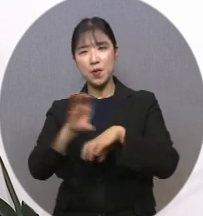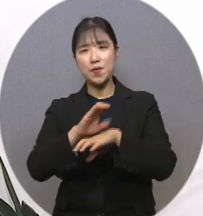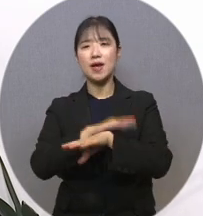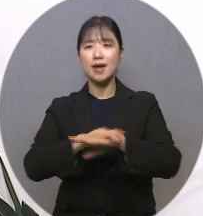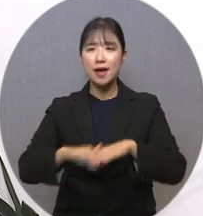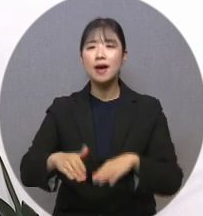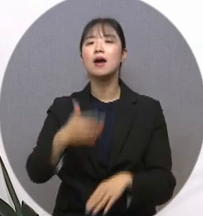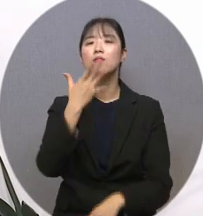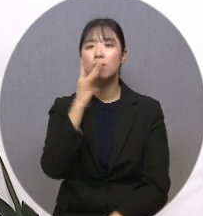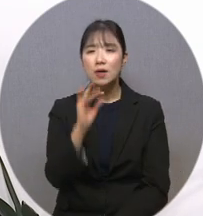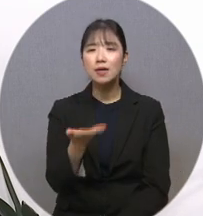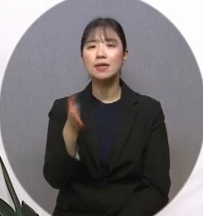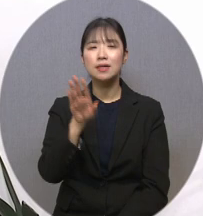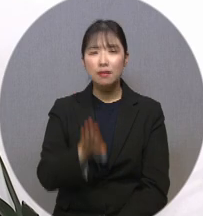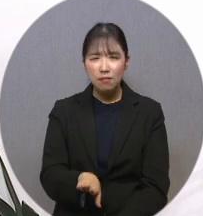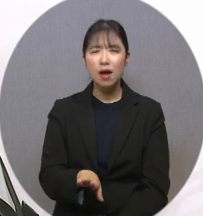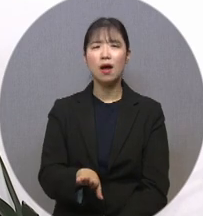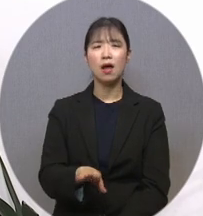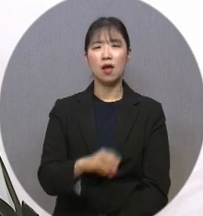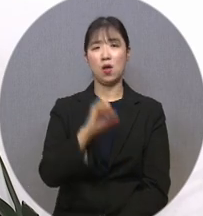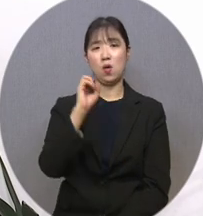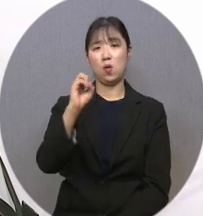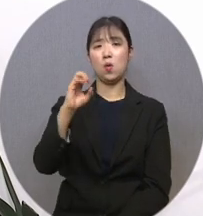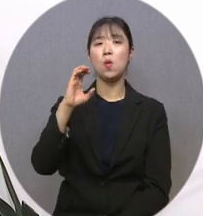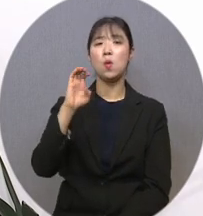됐습니다만, 여전히 그 OECD